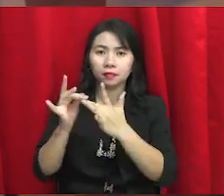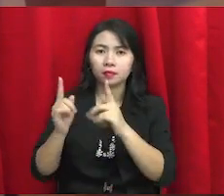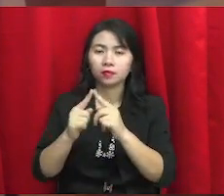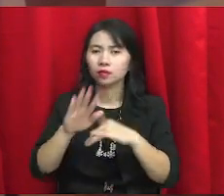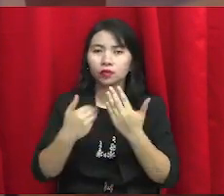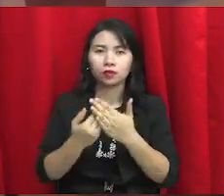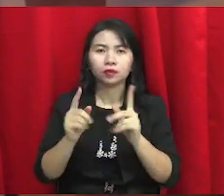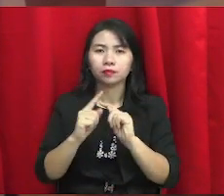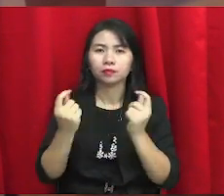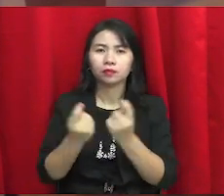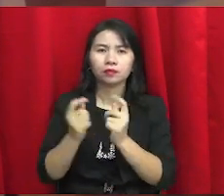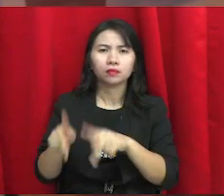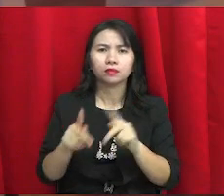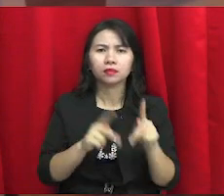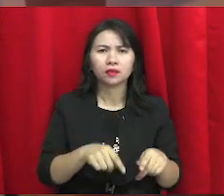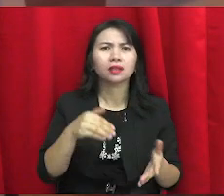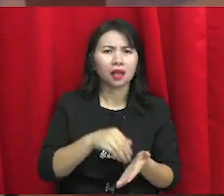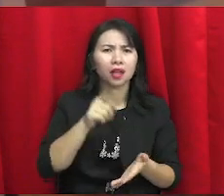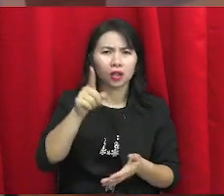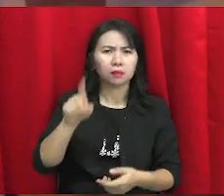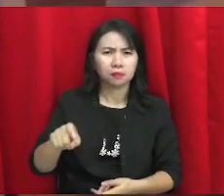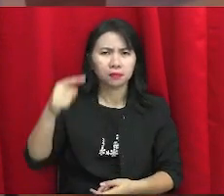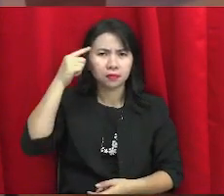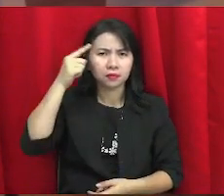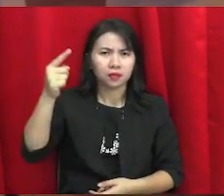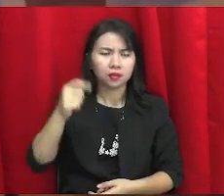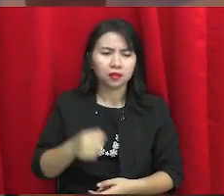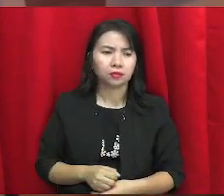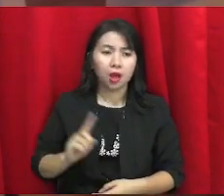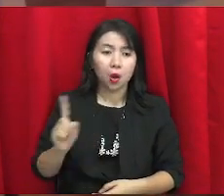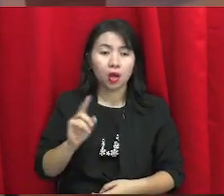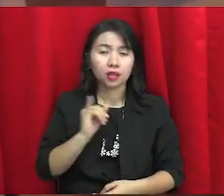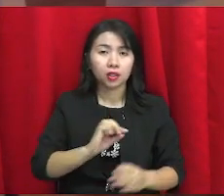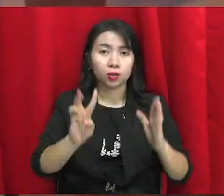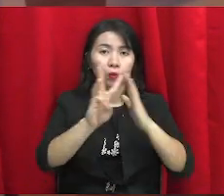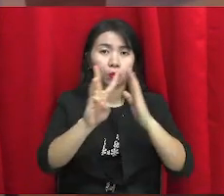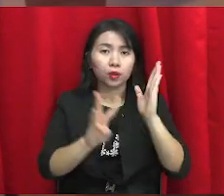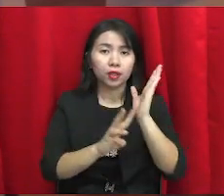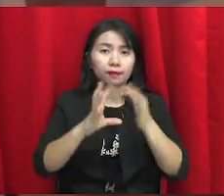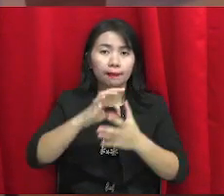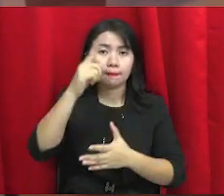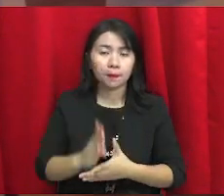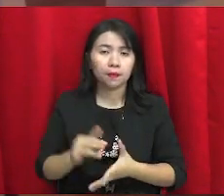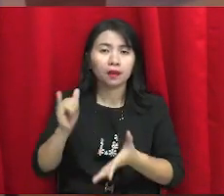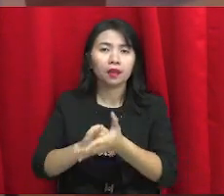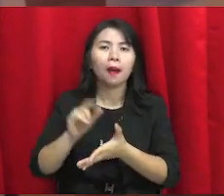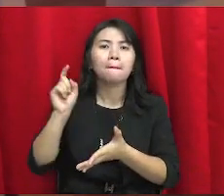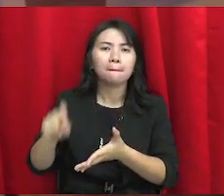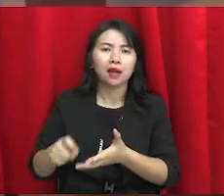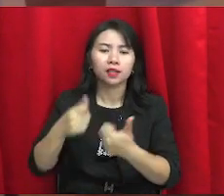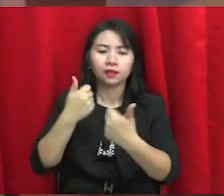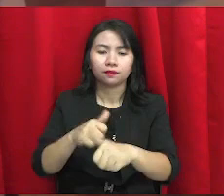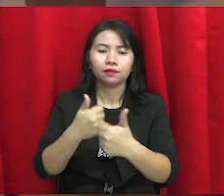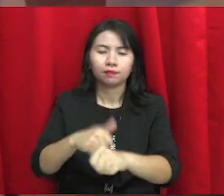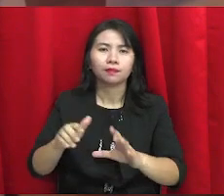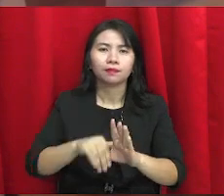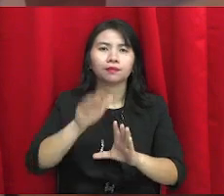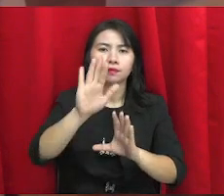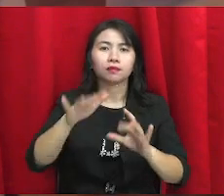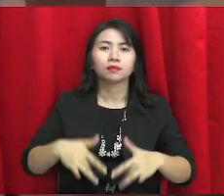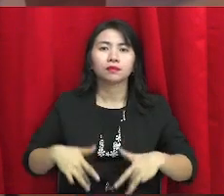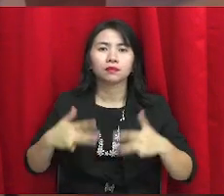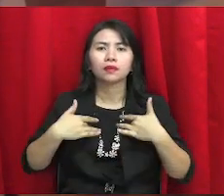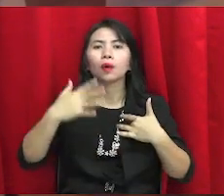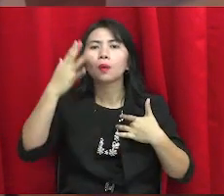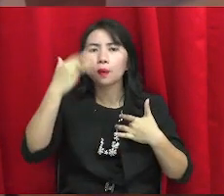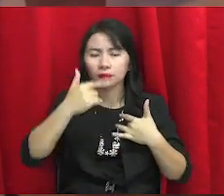prep, isipin nyo palagi, yung will ng Panginoon, yun yung dapat na masunod sa buhay Amen. Dahil ikaw